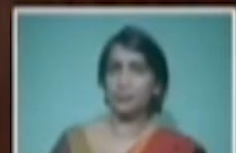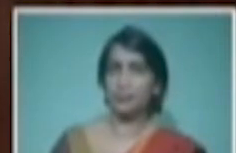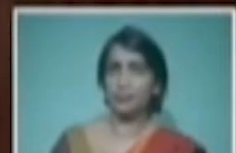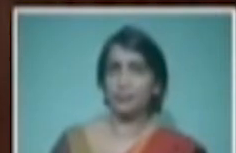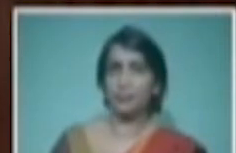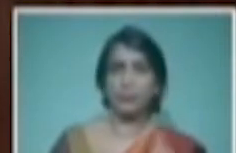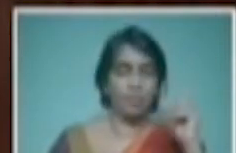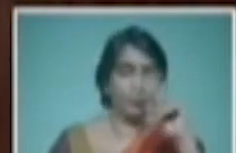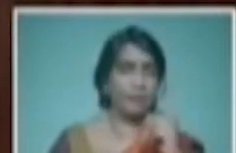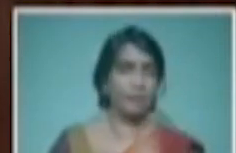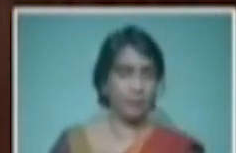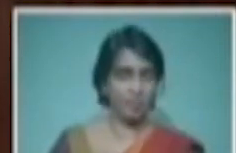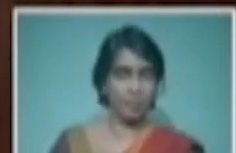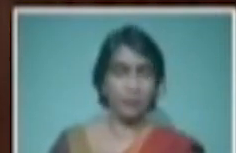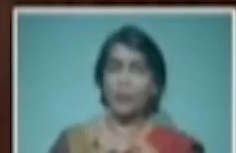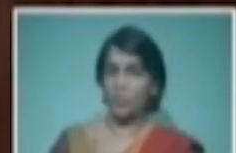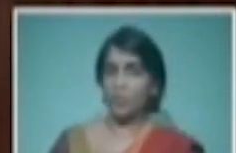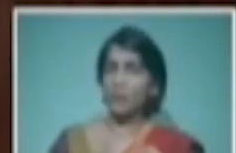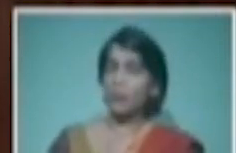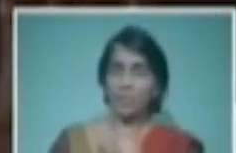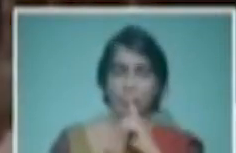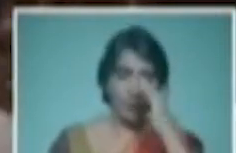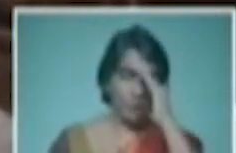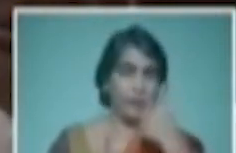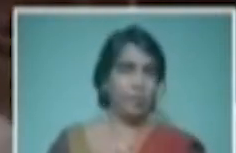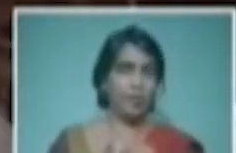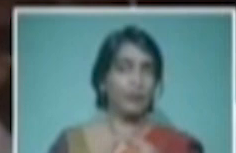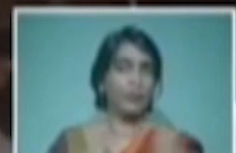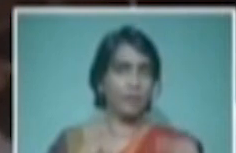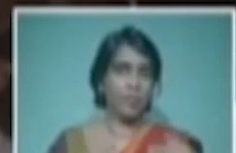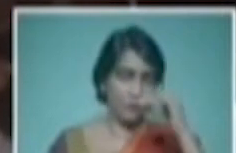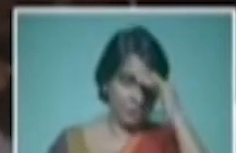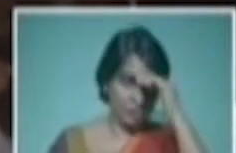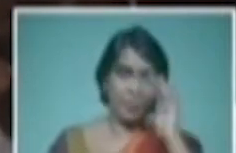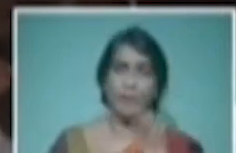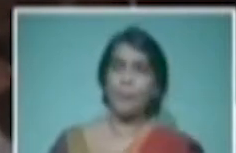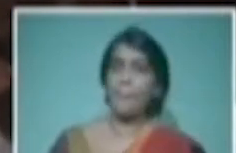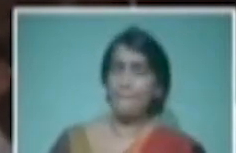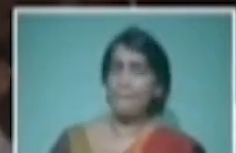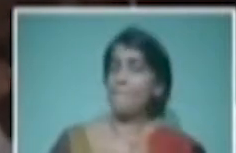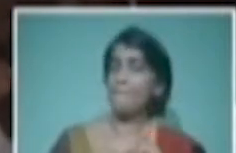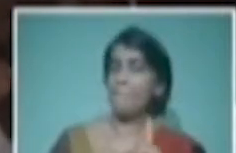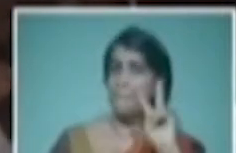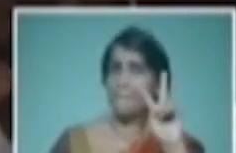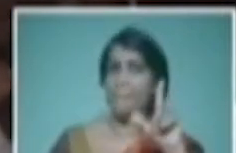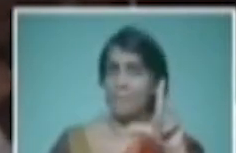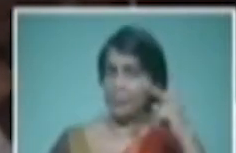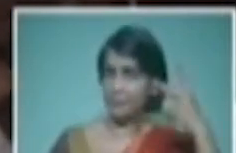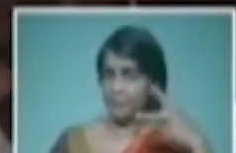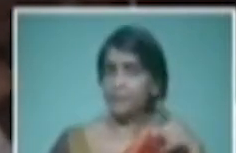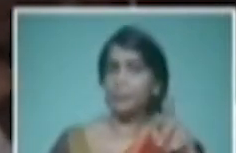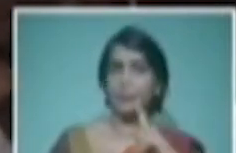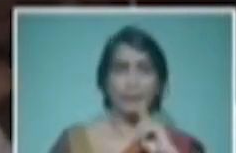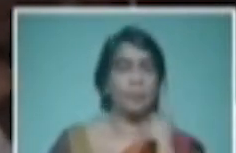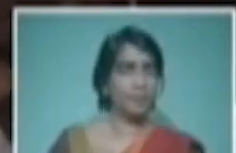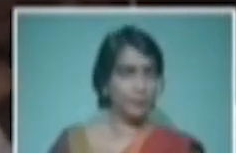පළවෙනි ප්‍රශ්නෙ පිළිතුරු දෙන්න ගරු කතානායකතුමනි ගරු විපක්ෂ නායකතුමා විසින් ස්ථාවර නියෝග 27 දෙක යටතේ අසන ලබන